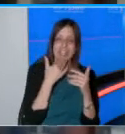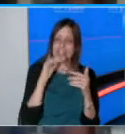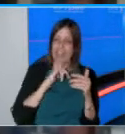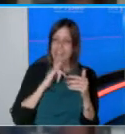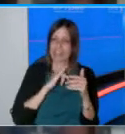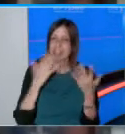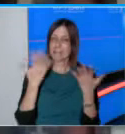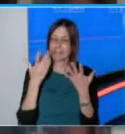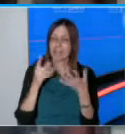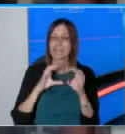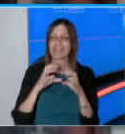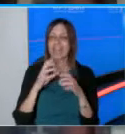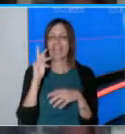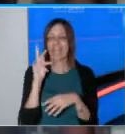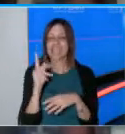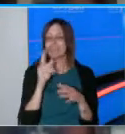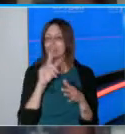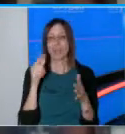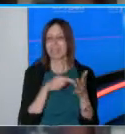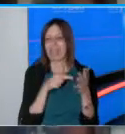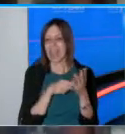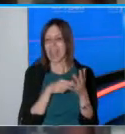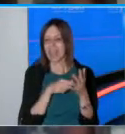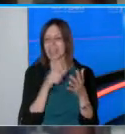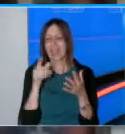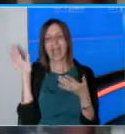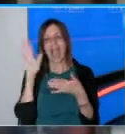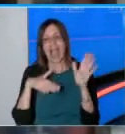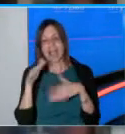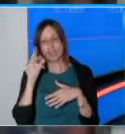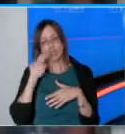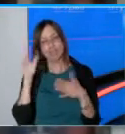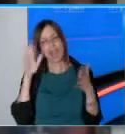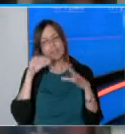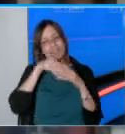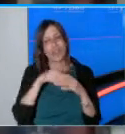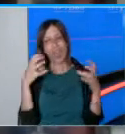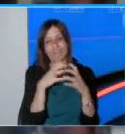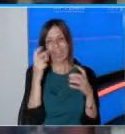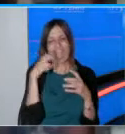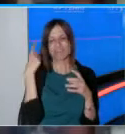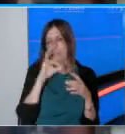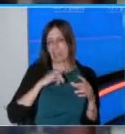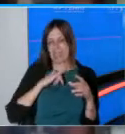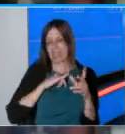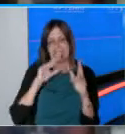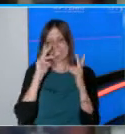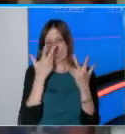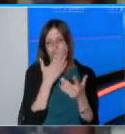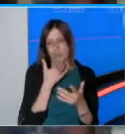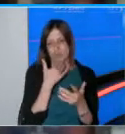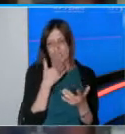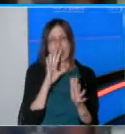במה שקרה בכפר קאסם, זה לא בגלל שיש אלימות בתוך החברה הערבית, זה לא מעניין את הציבור היהודי.